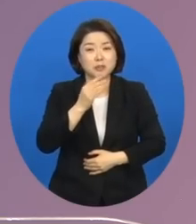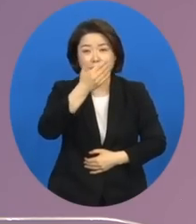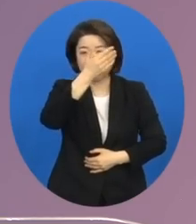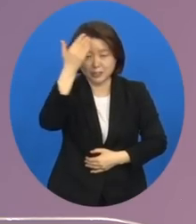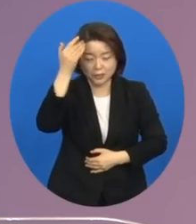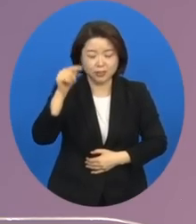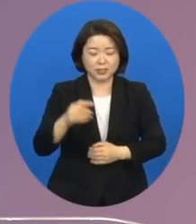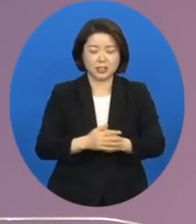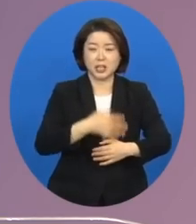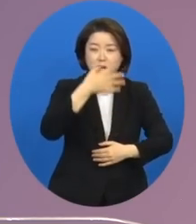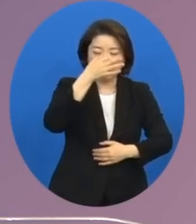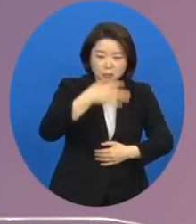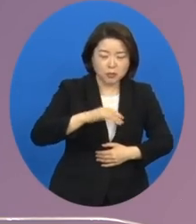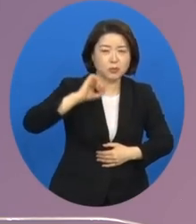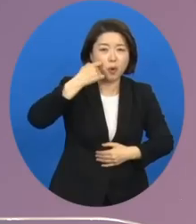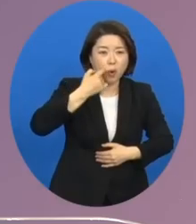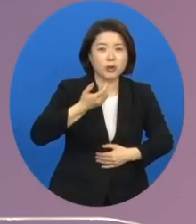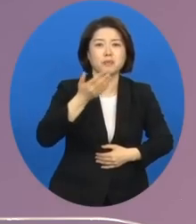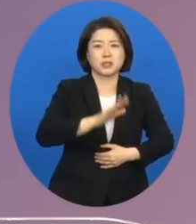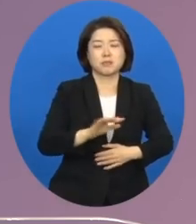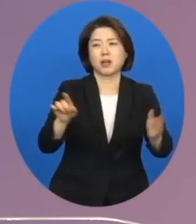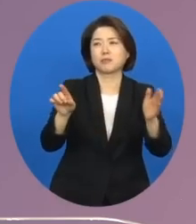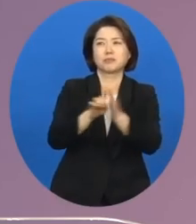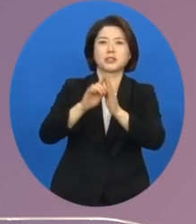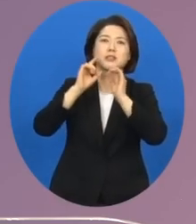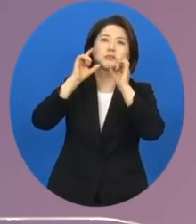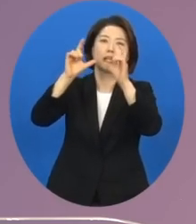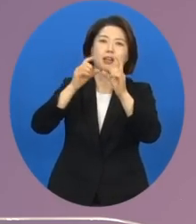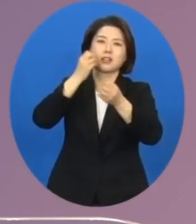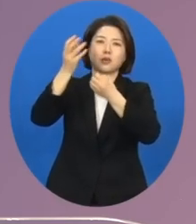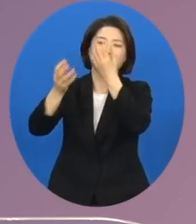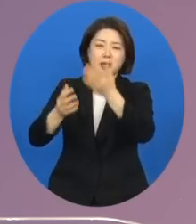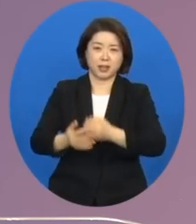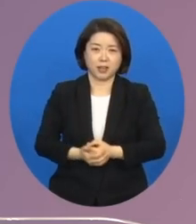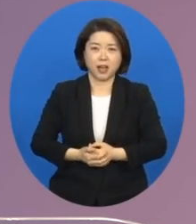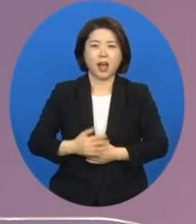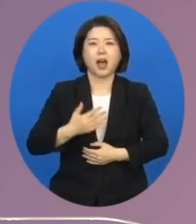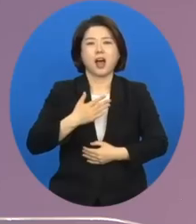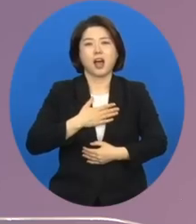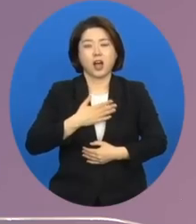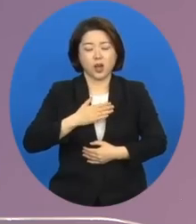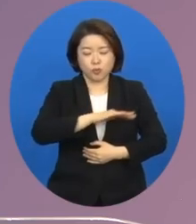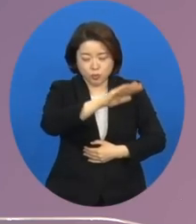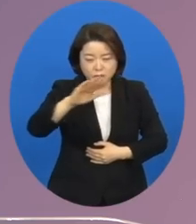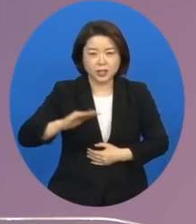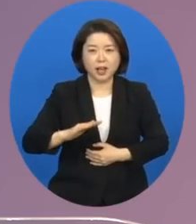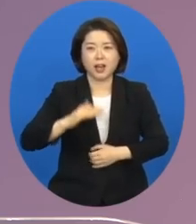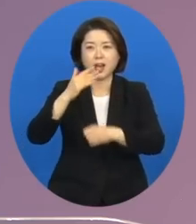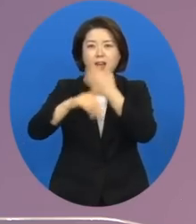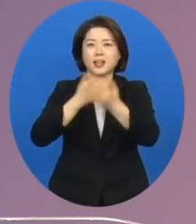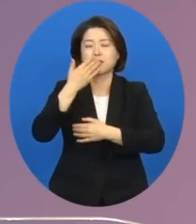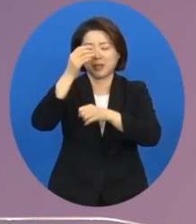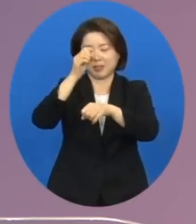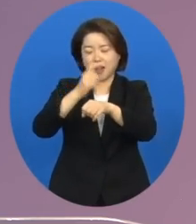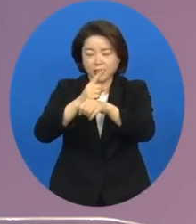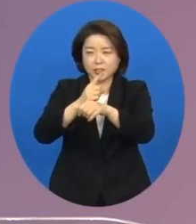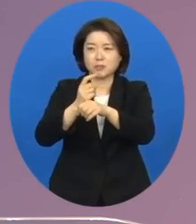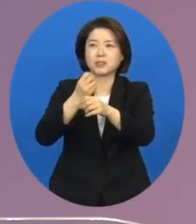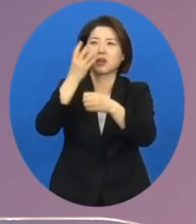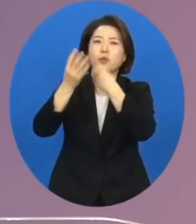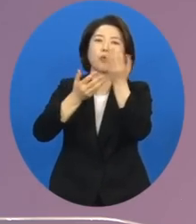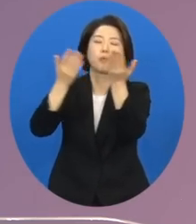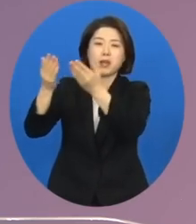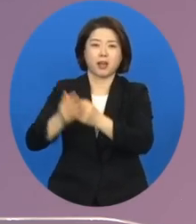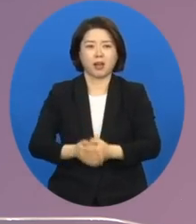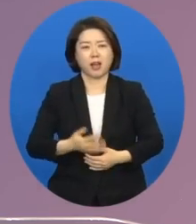어렵지만 믿음의 선포를 한 거예요 우리가 하나님의 가능성입니다 그것을 보면서 제가